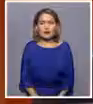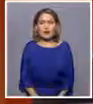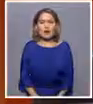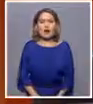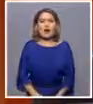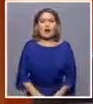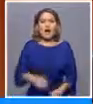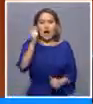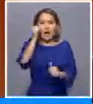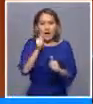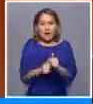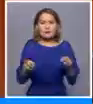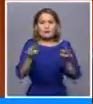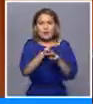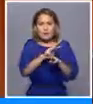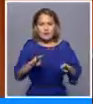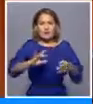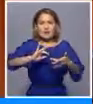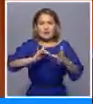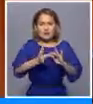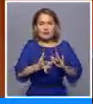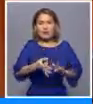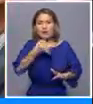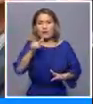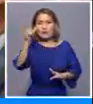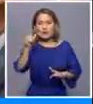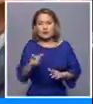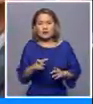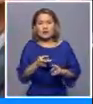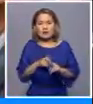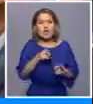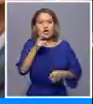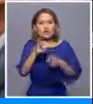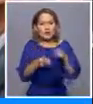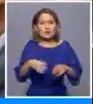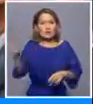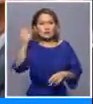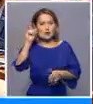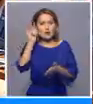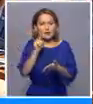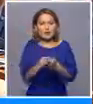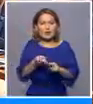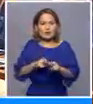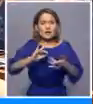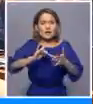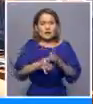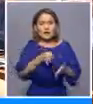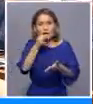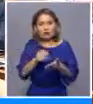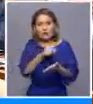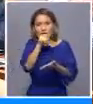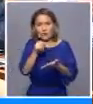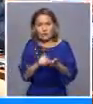Ақпарат көздері көбейген сайын оның халыққа таралу жолы да әртүрлі. Кейде өтірік шындай, өсек желді езіп халық арасында дүрбелең туады. Міне